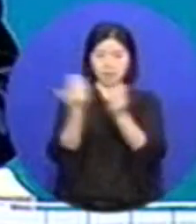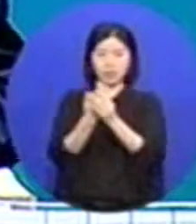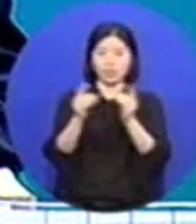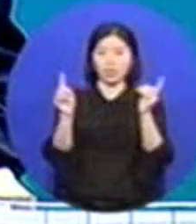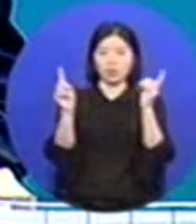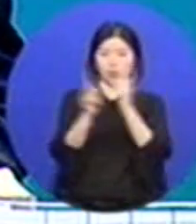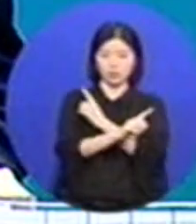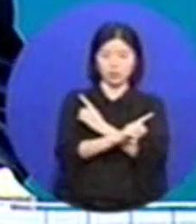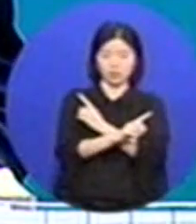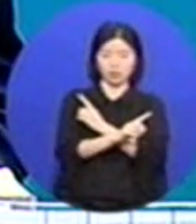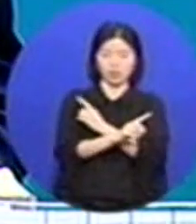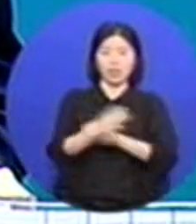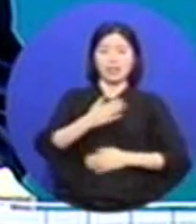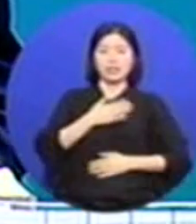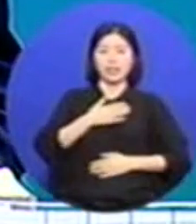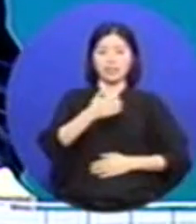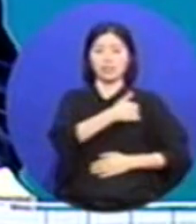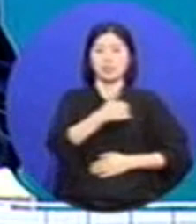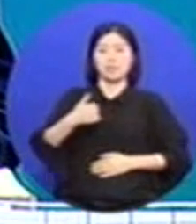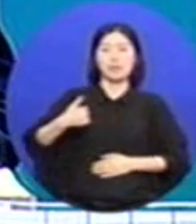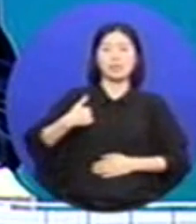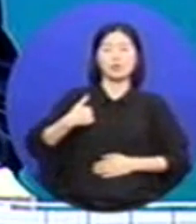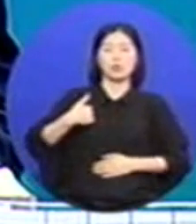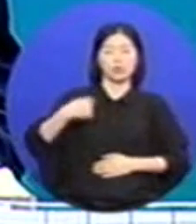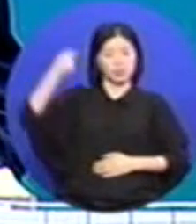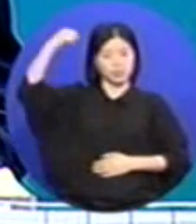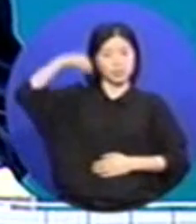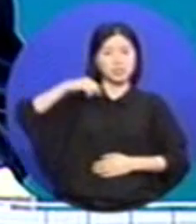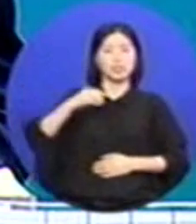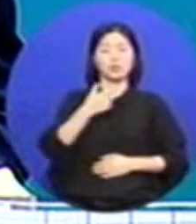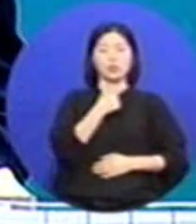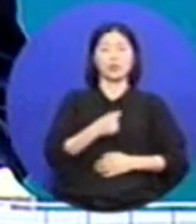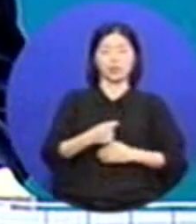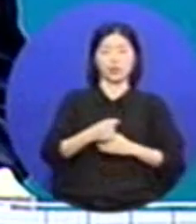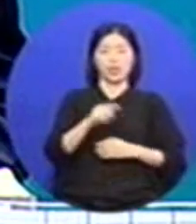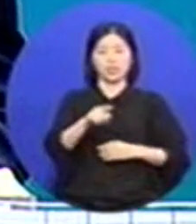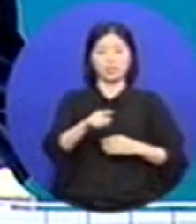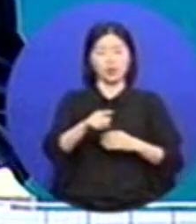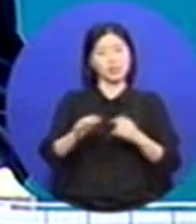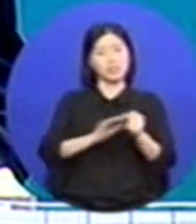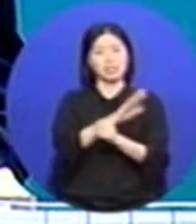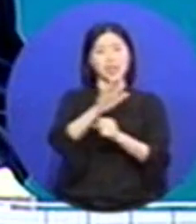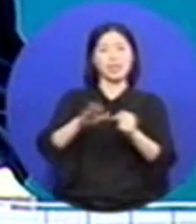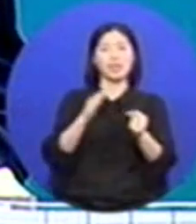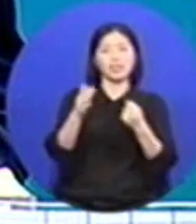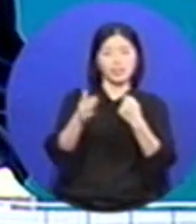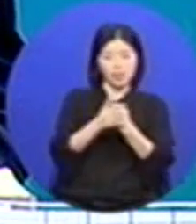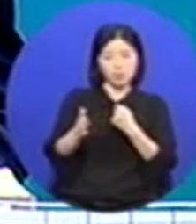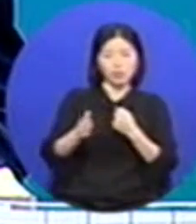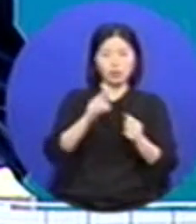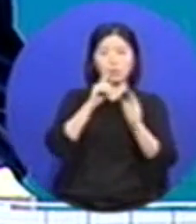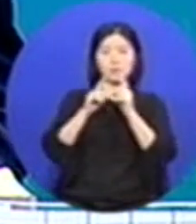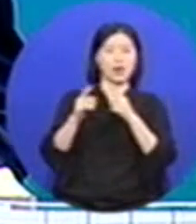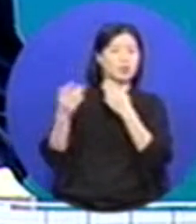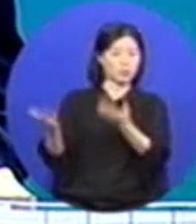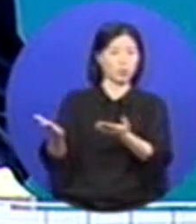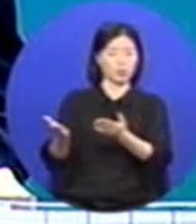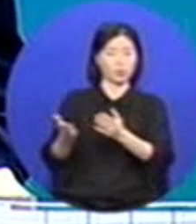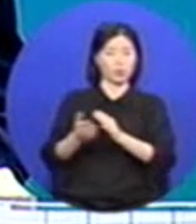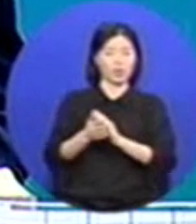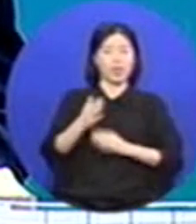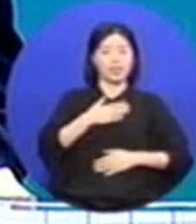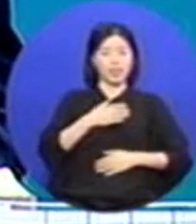자기를 만족시키려면 오고 그러면서도 그걸 사랑하기 때문 이라고 말해요 내가 남편은